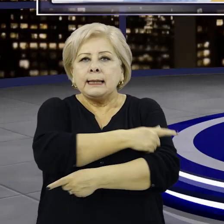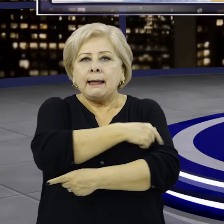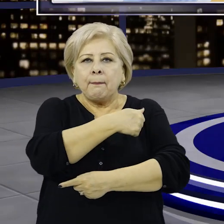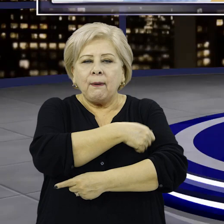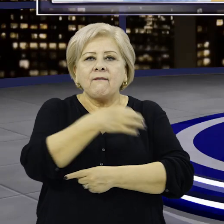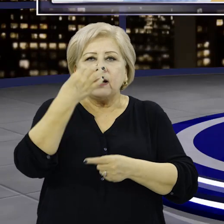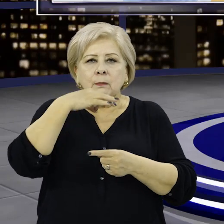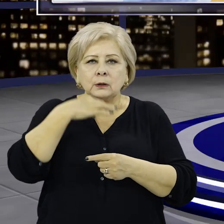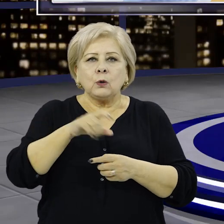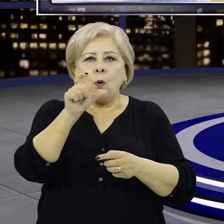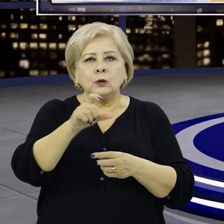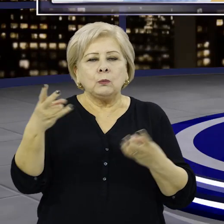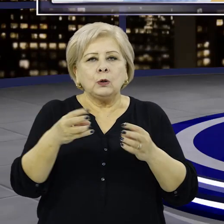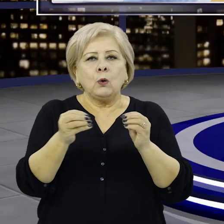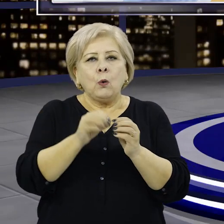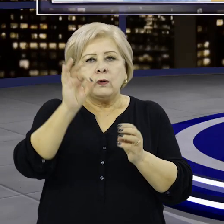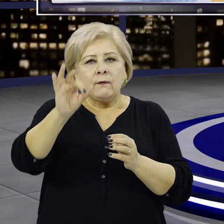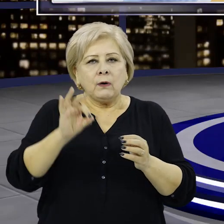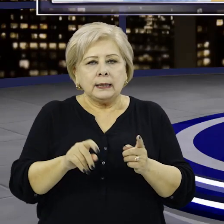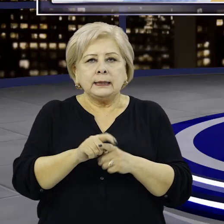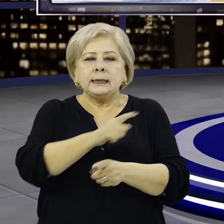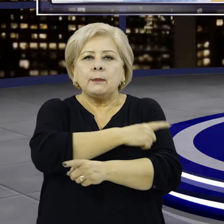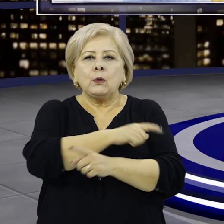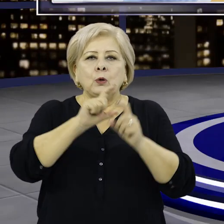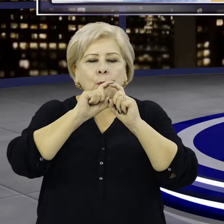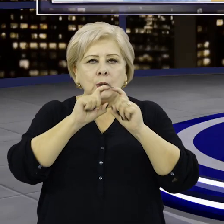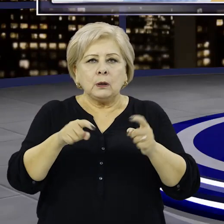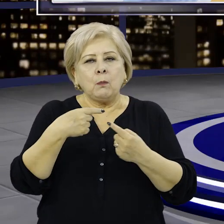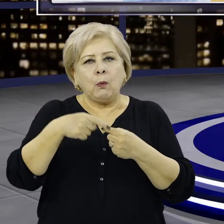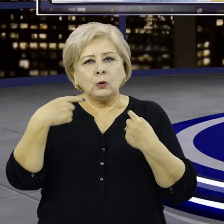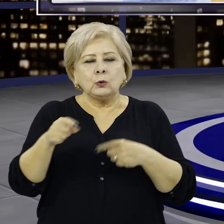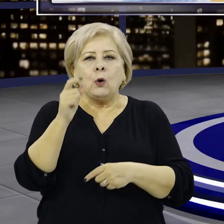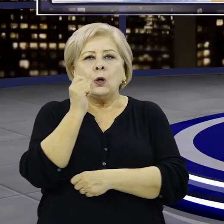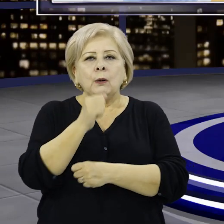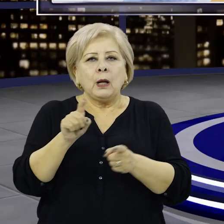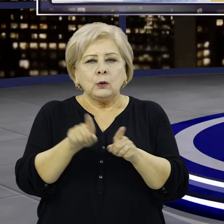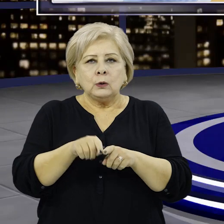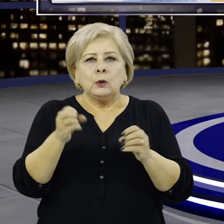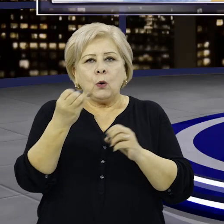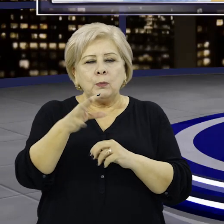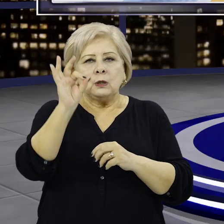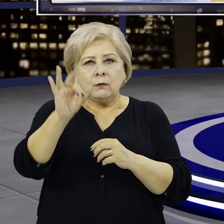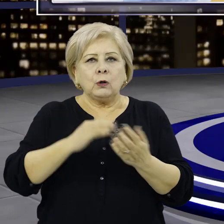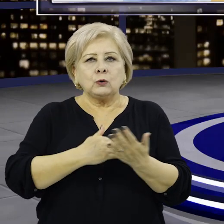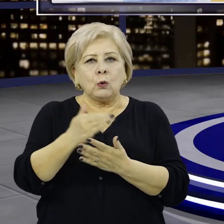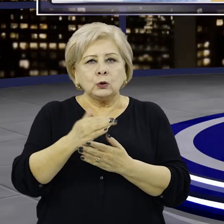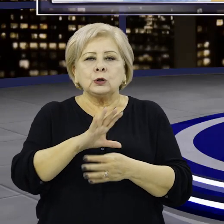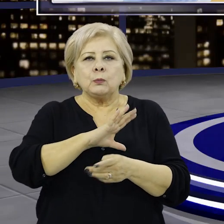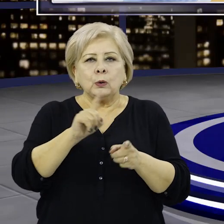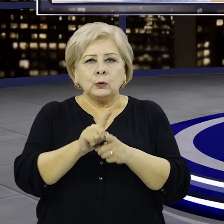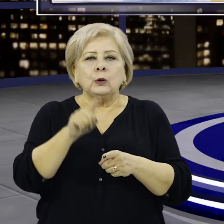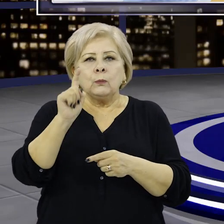va farmatsevtika xodimlari uchun 10%ga, tibbiyot muassasalarining boshqa xodimlari uchun ham 15%ga oshirilishi